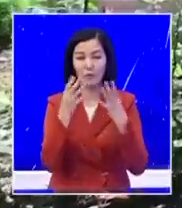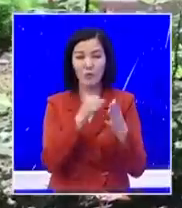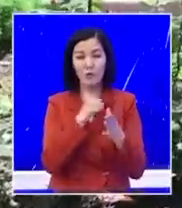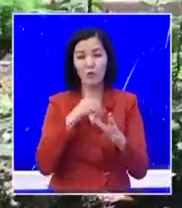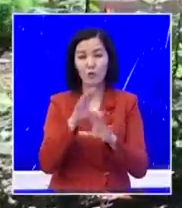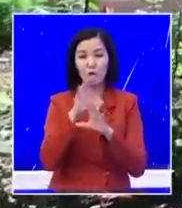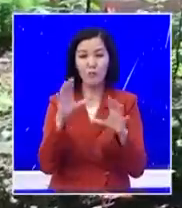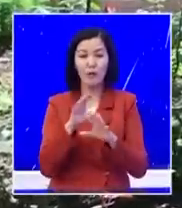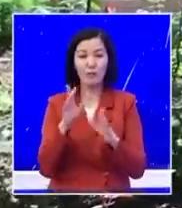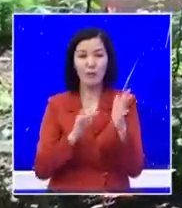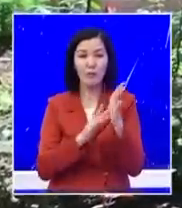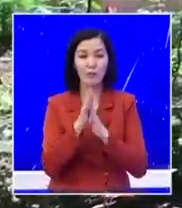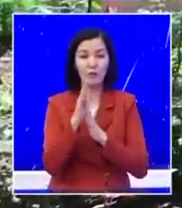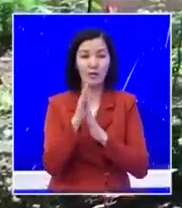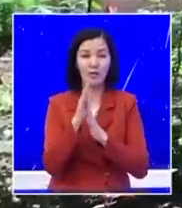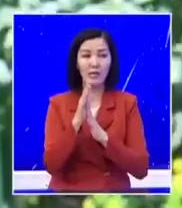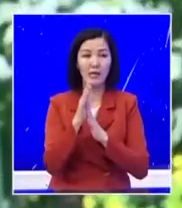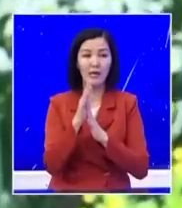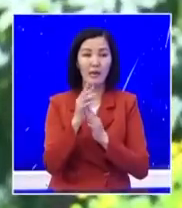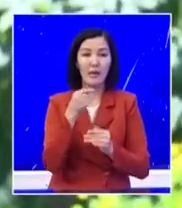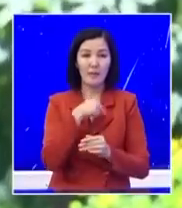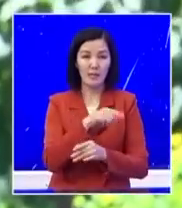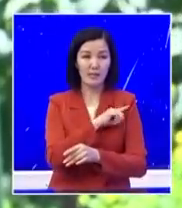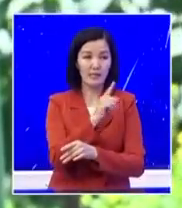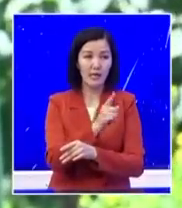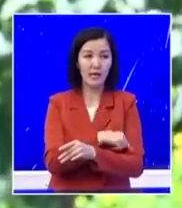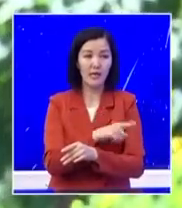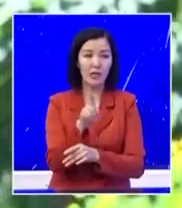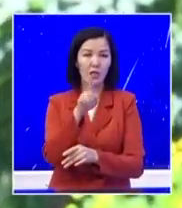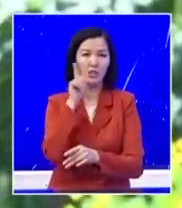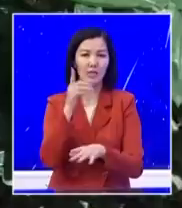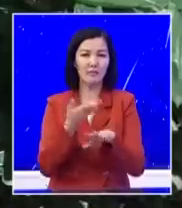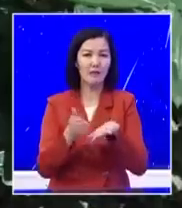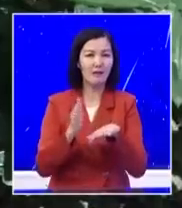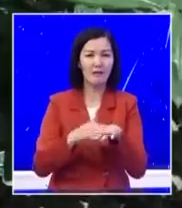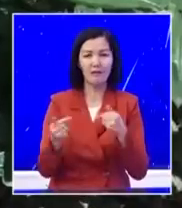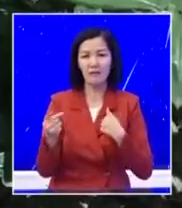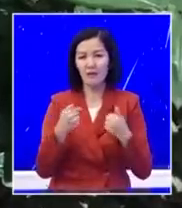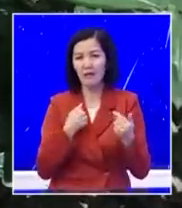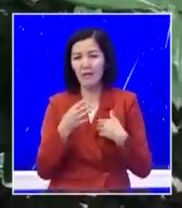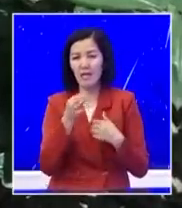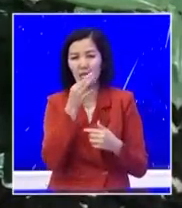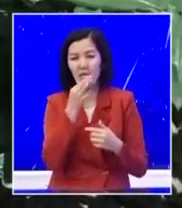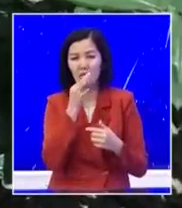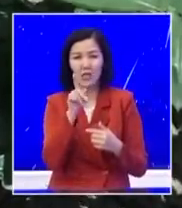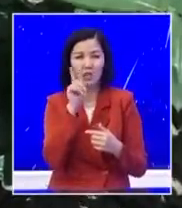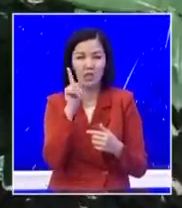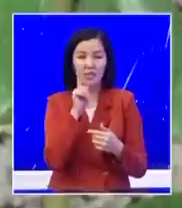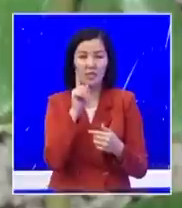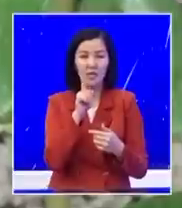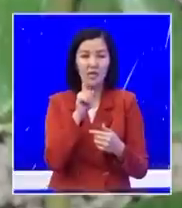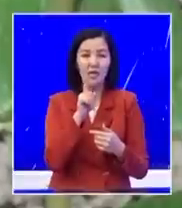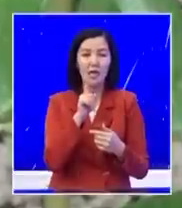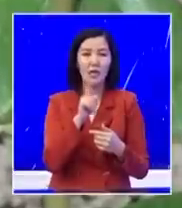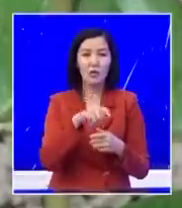өз өсірген. Қайратты кейуананың мінезі де қатты. Жастық шақта көрген қиындық ширатып, қалыптастырған соғыстың не